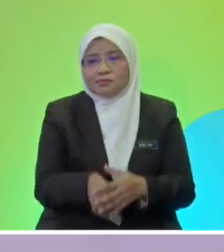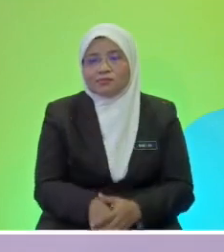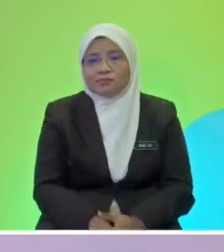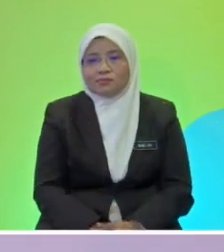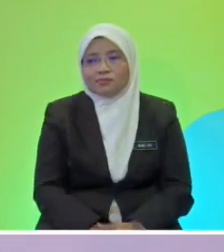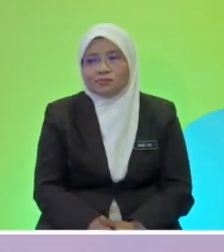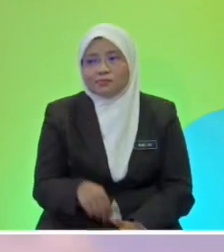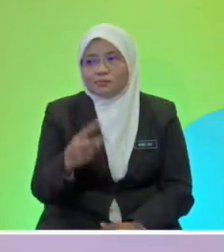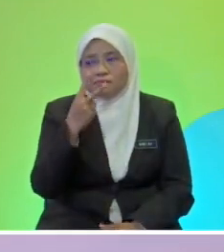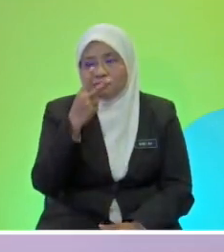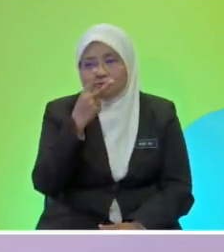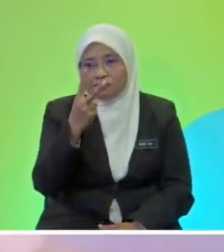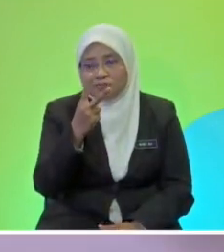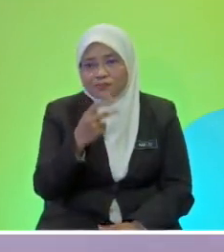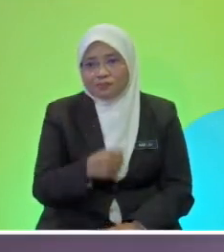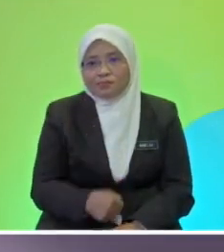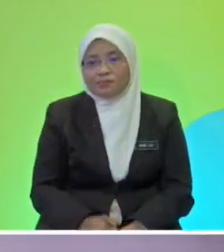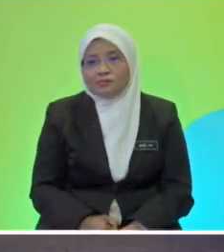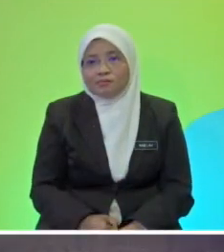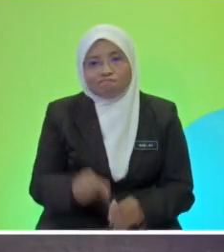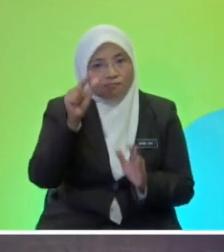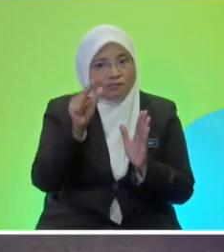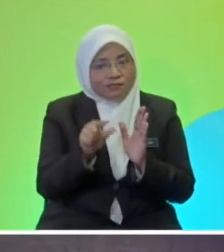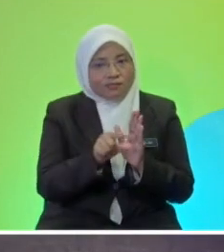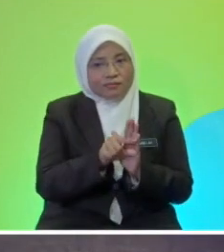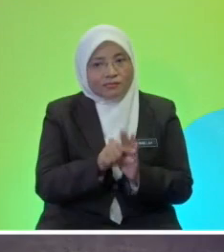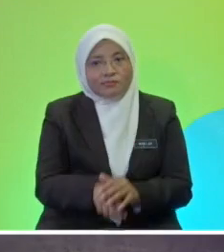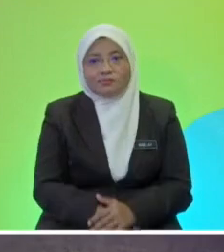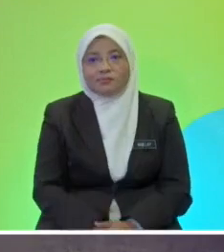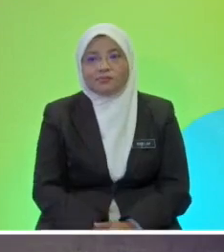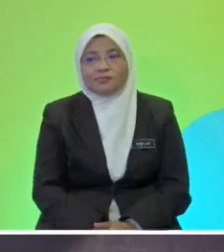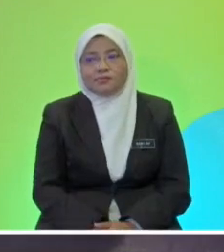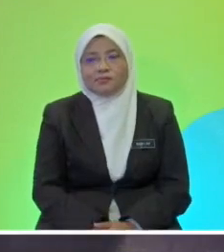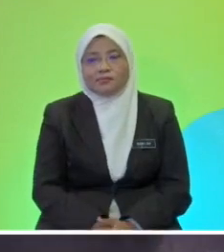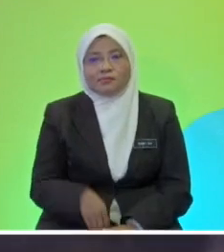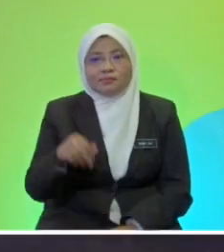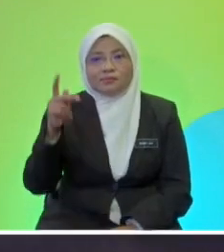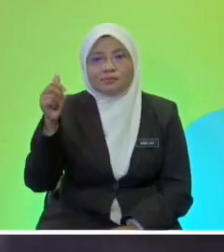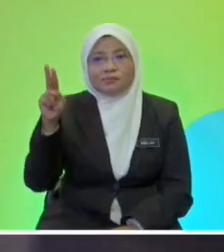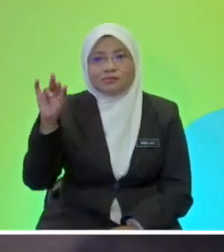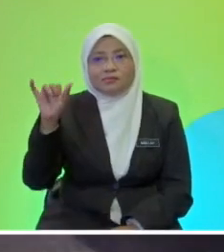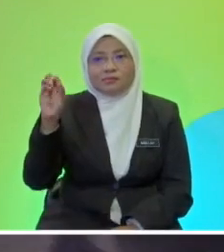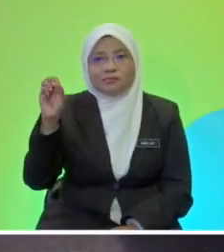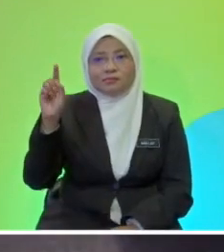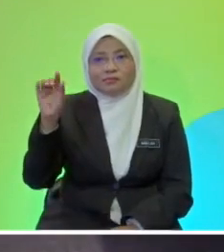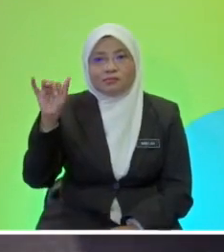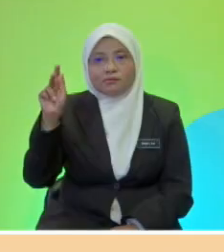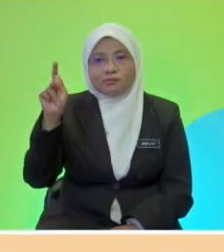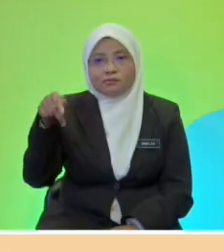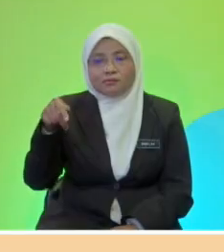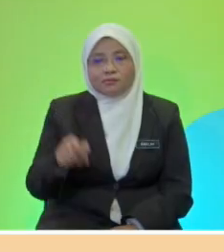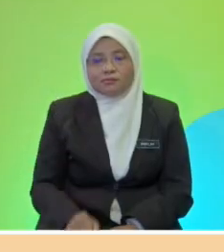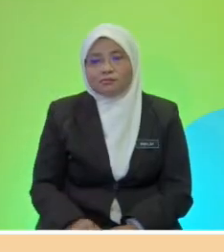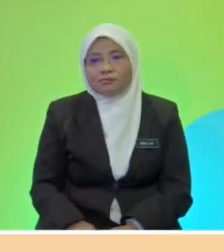ini tengok pada slide yang dihasilkan ini adalah daripada kaidah ini digunakan